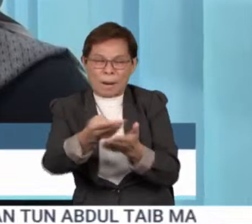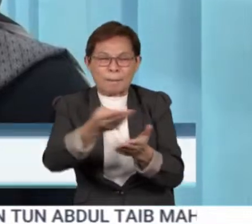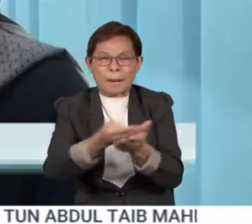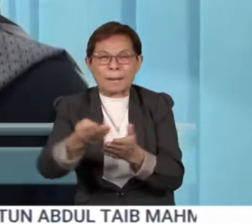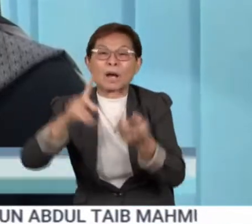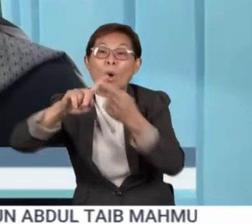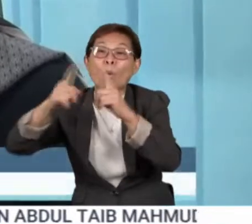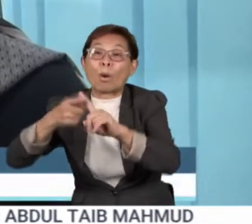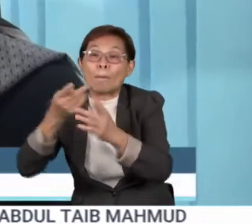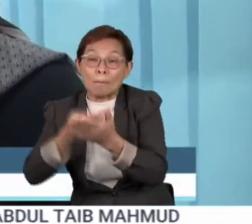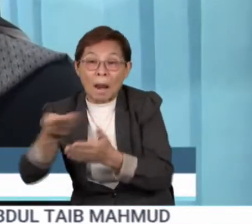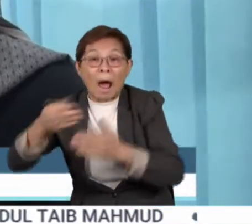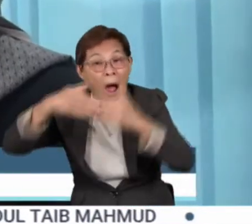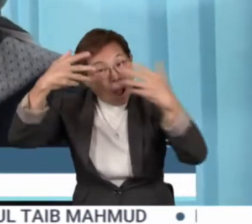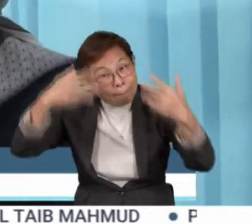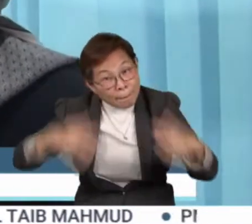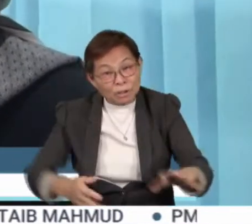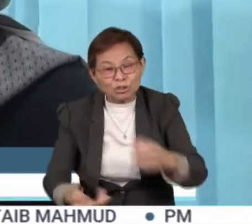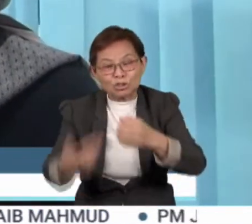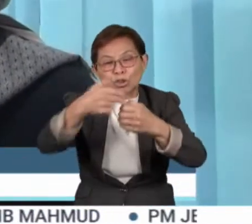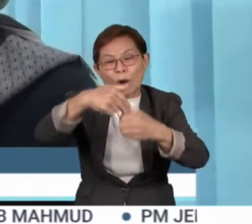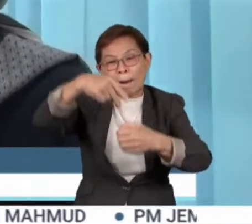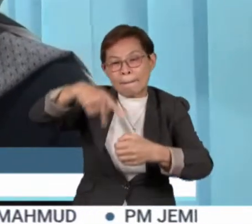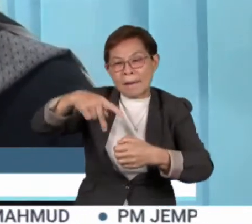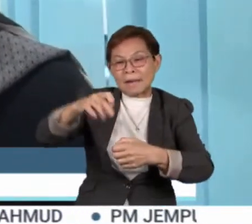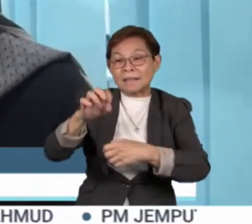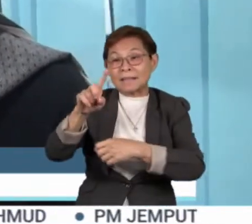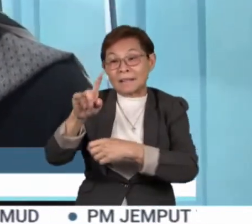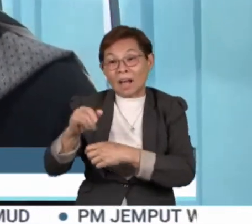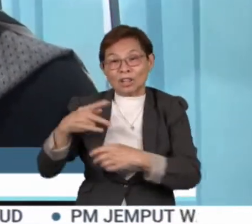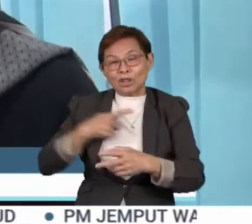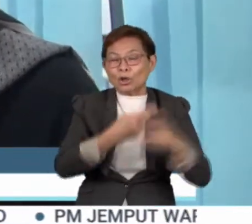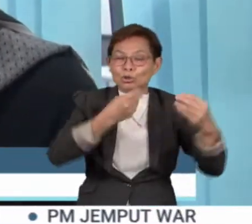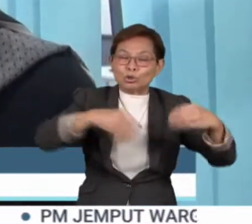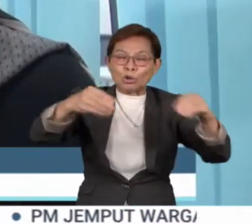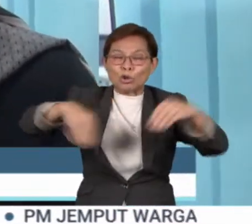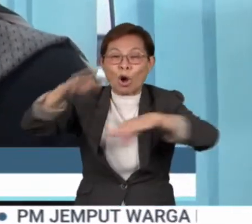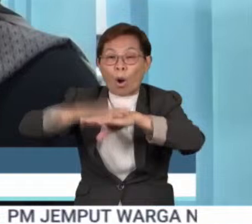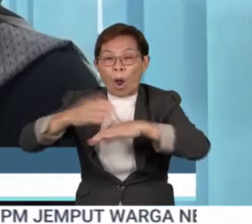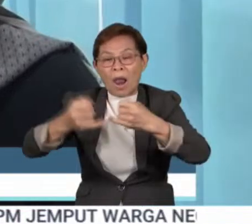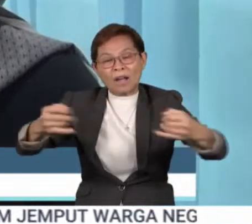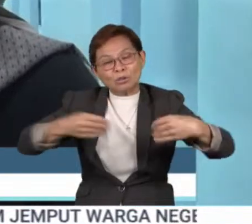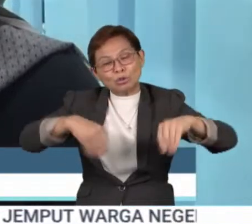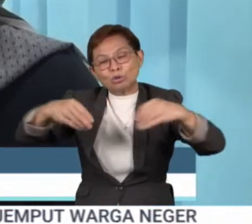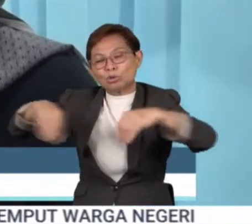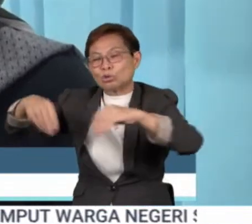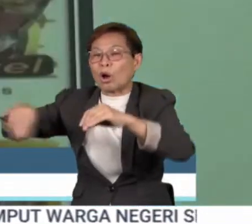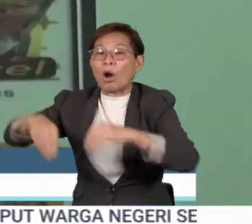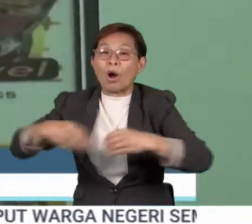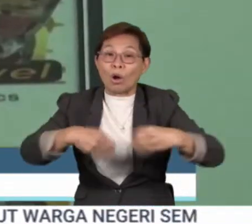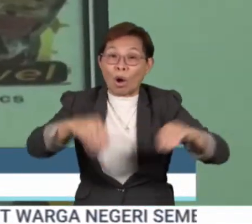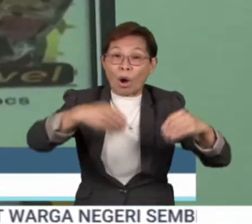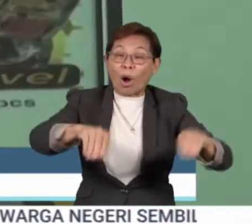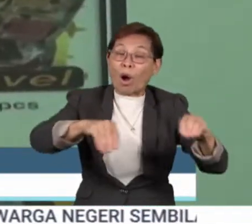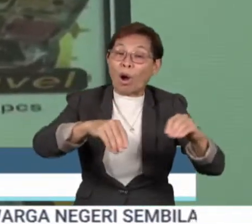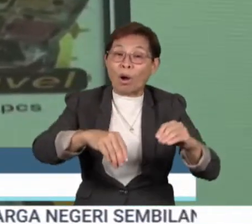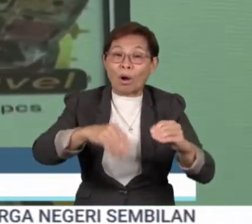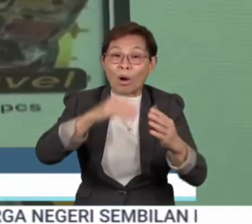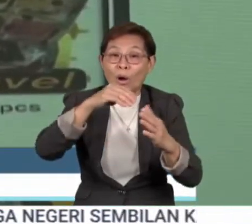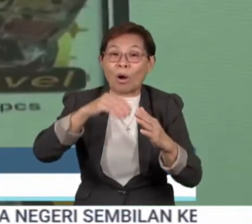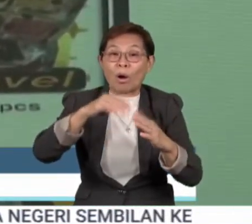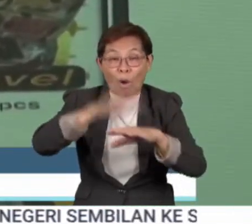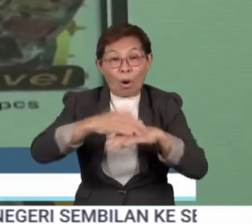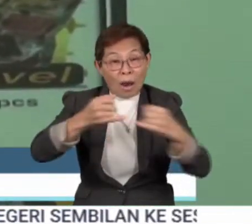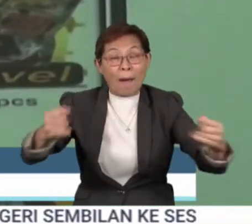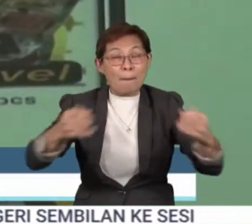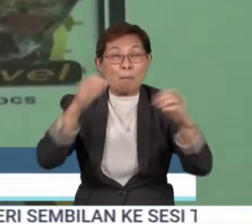kawan-kawan. Selepas join dengan Pedi, bila kita dah pasarkan secara online, lebih ramai kita punya